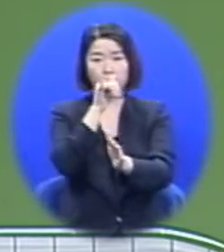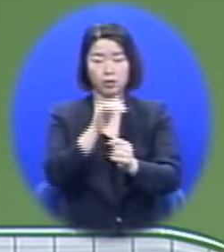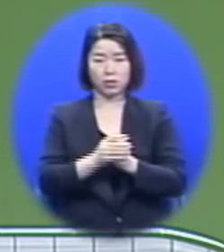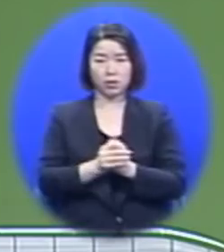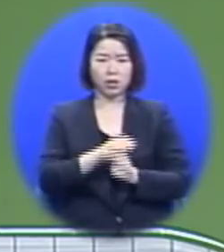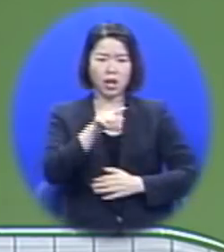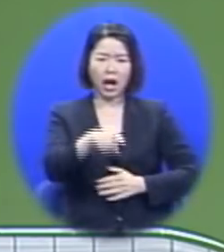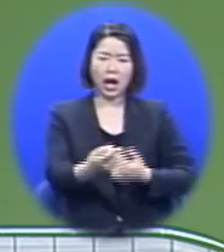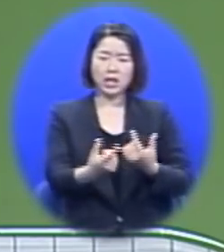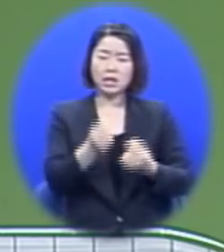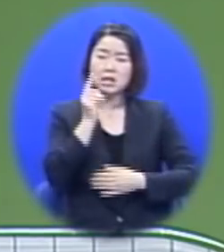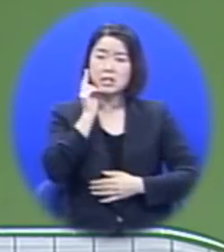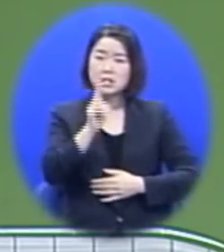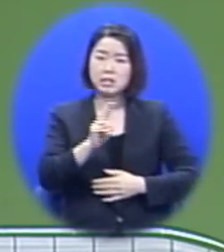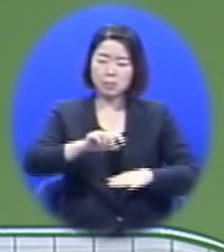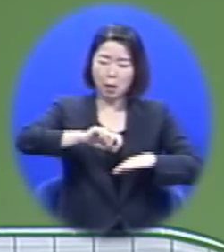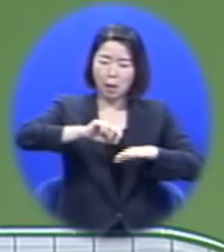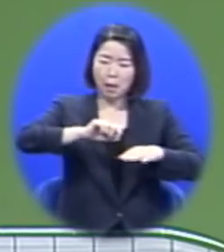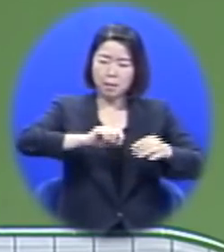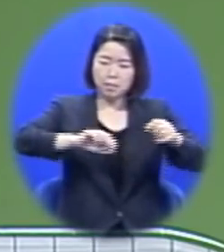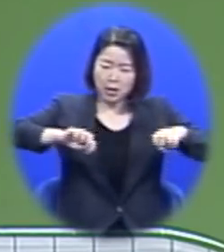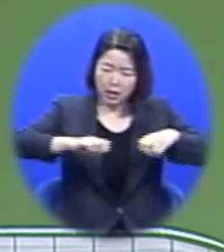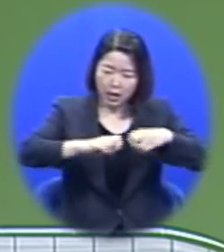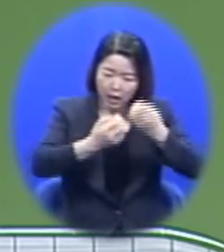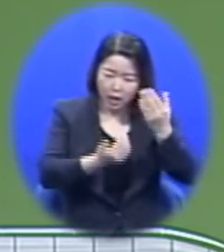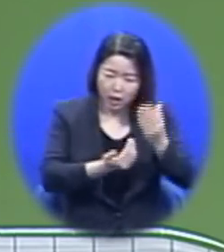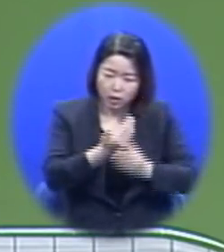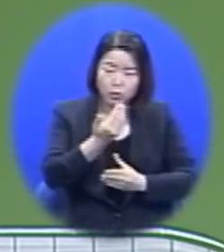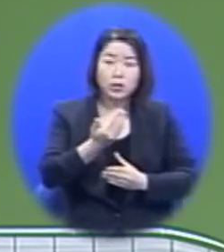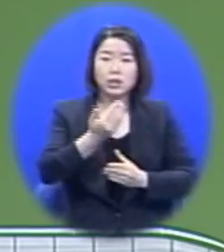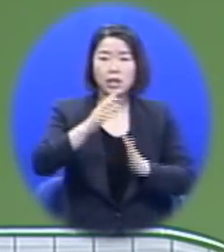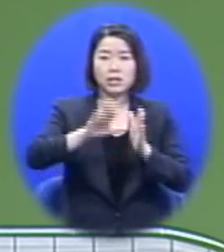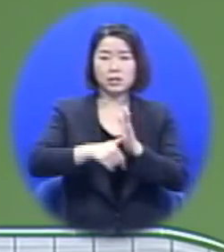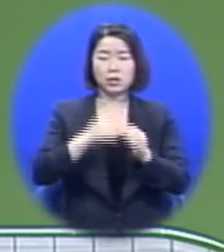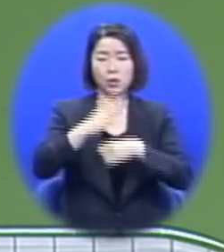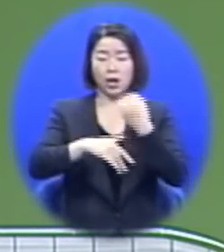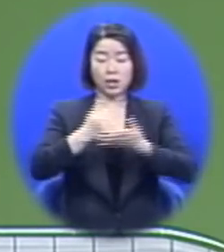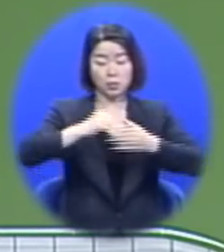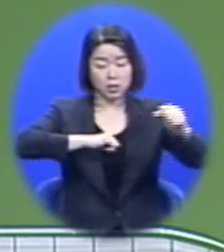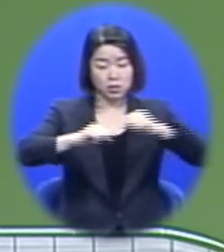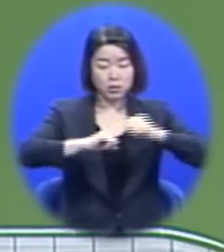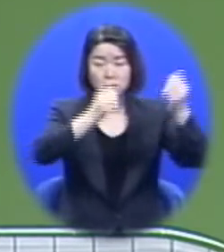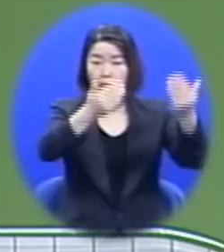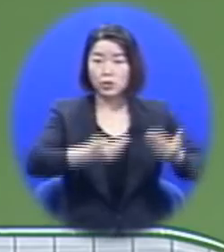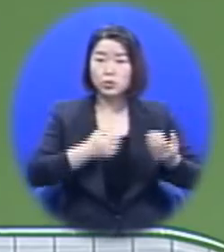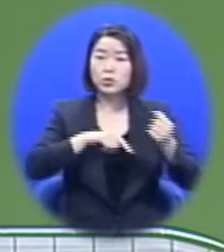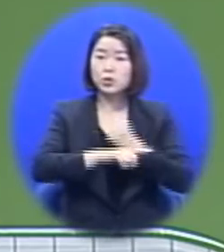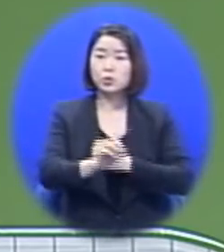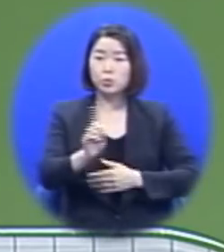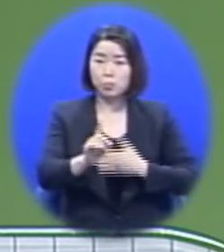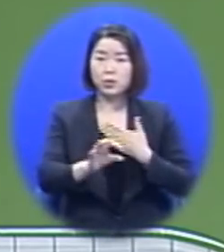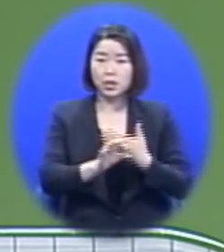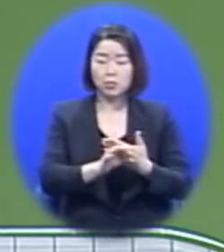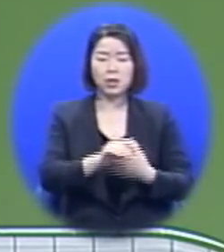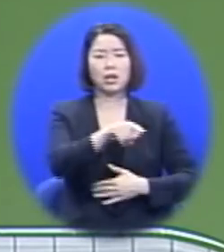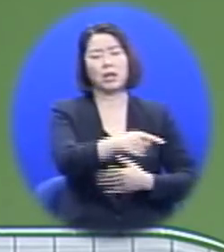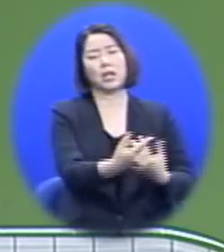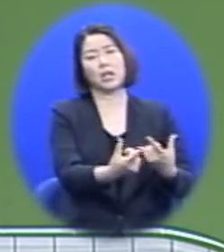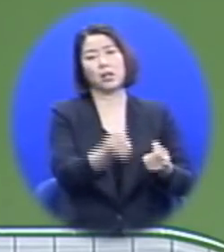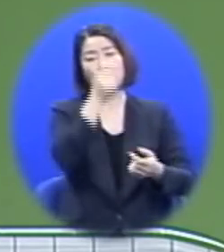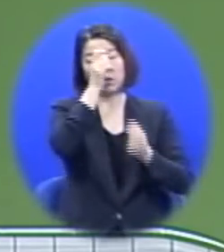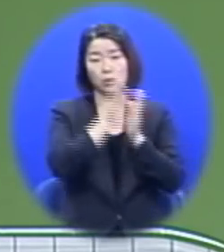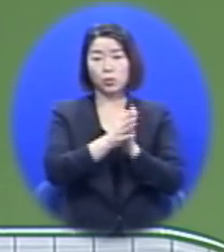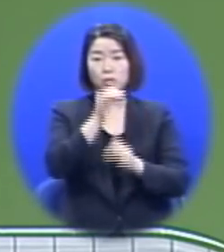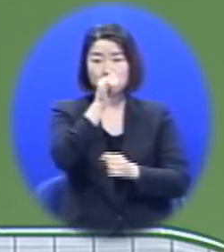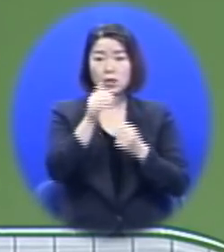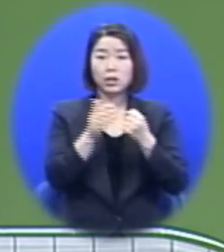그런 끔찍한 재앙 중에도 하나님이 그렇게 역사할 수 있었던 것은 이와 같은 기도가 있었기 때문이라는